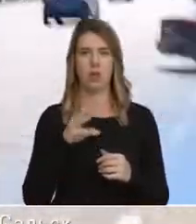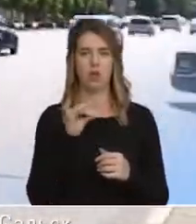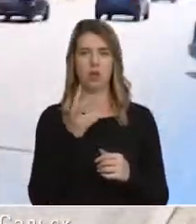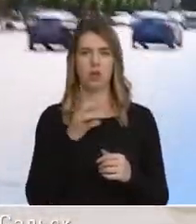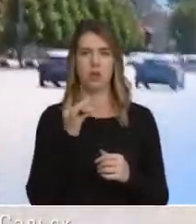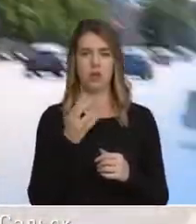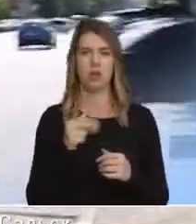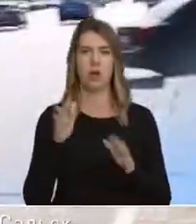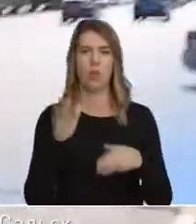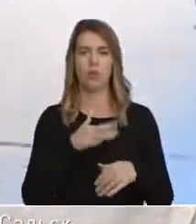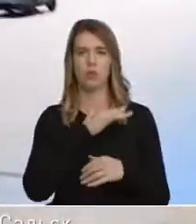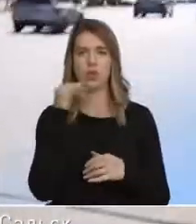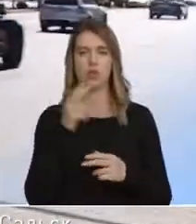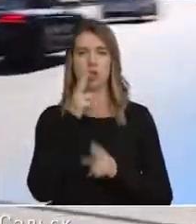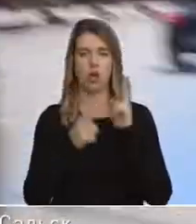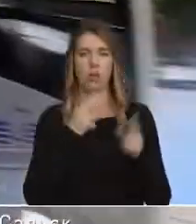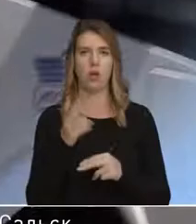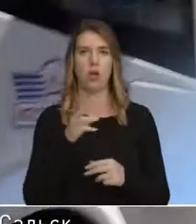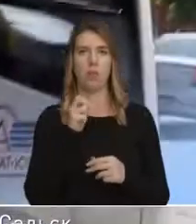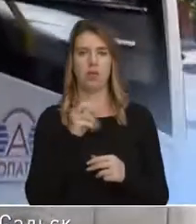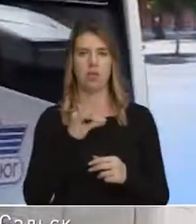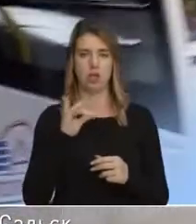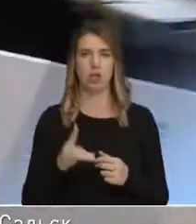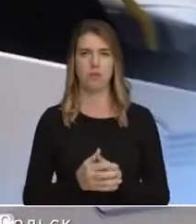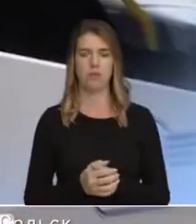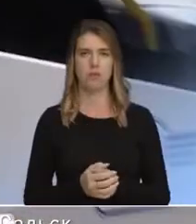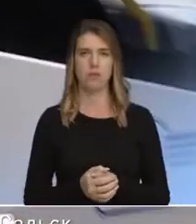Южной столицы после многочисленных жалоб пассажиров.